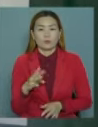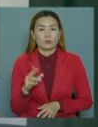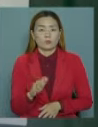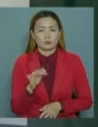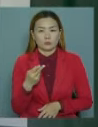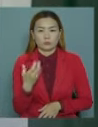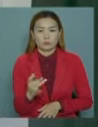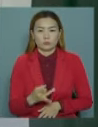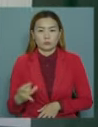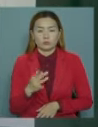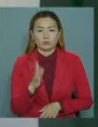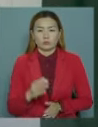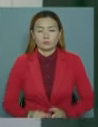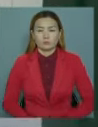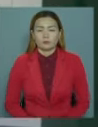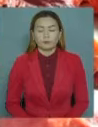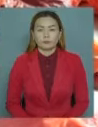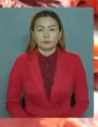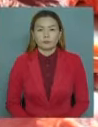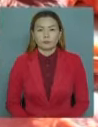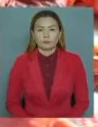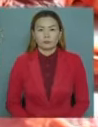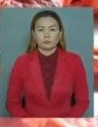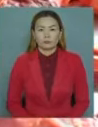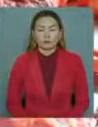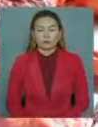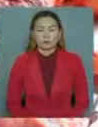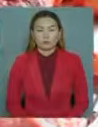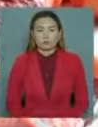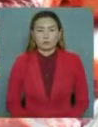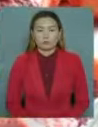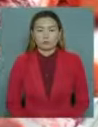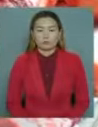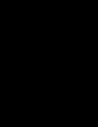Жилойского района. Аймгуль Хайрулина, Куаныш Бикперген, телеканал Атырау.